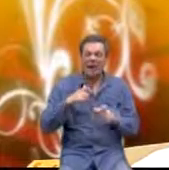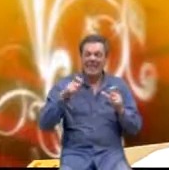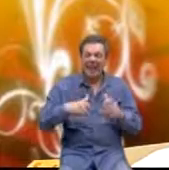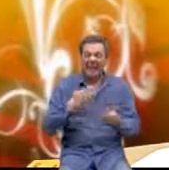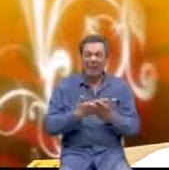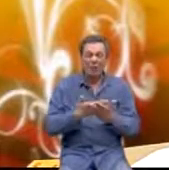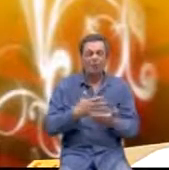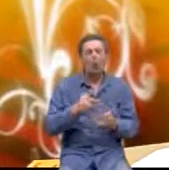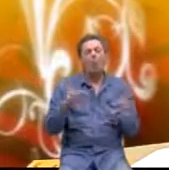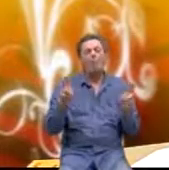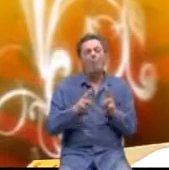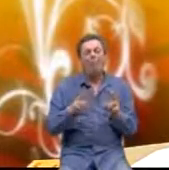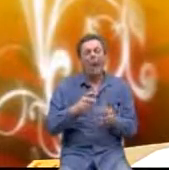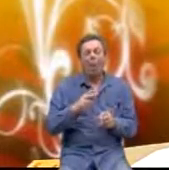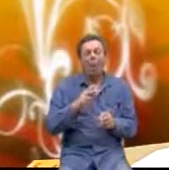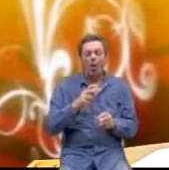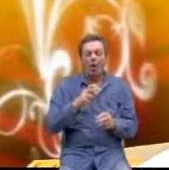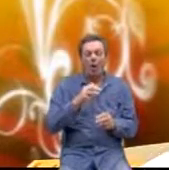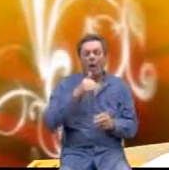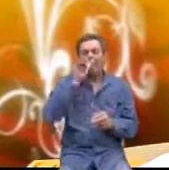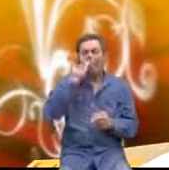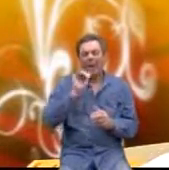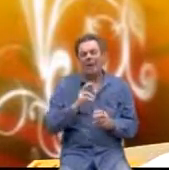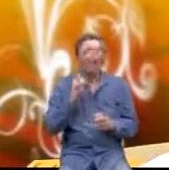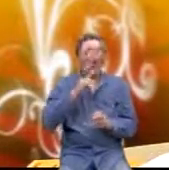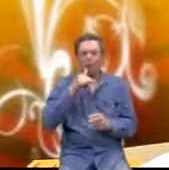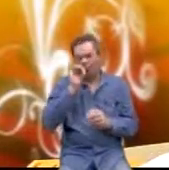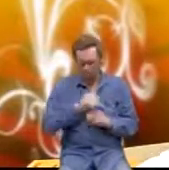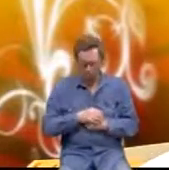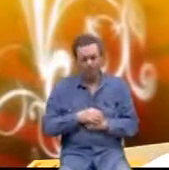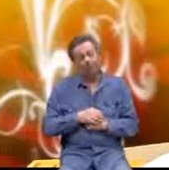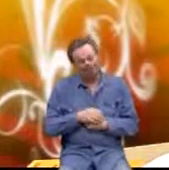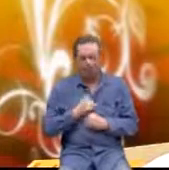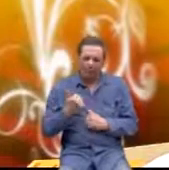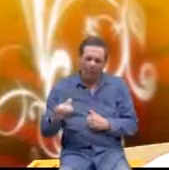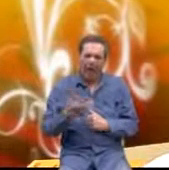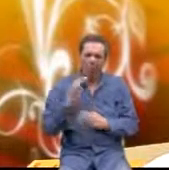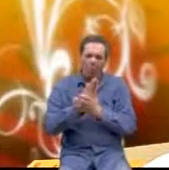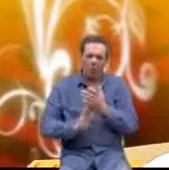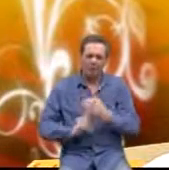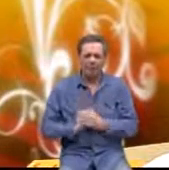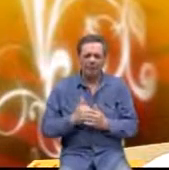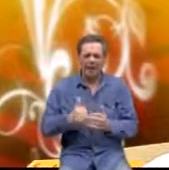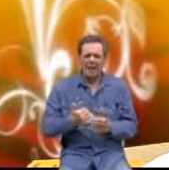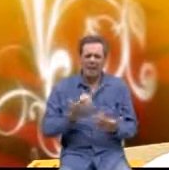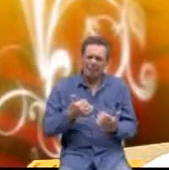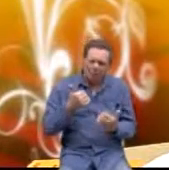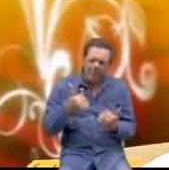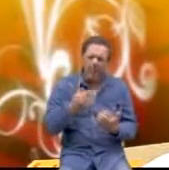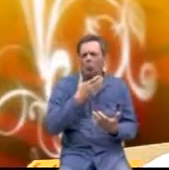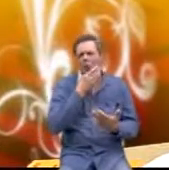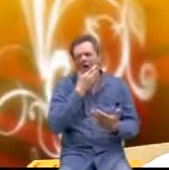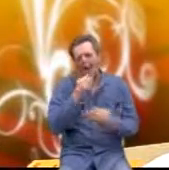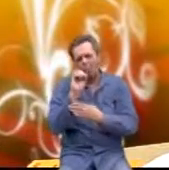nemate kućine i koža vam se sva zgrempa. E, idemo mi na našu emisiju. Ja imam danas jednu vrlo